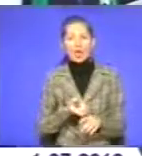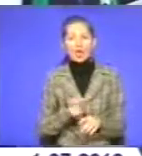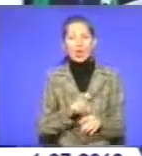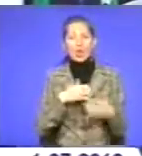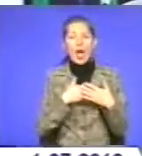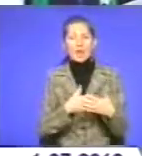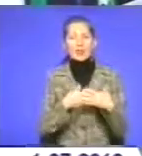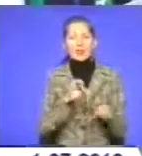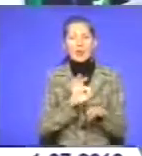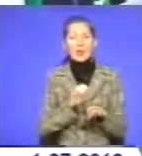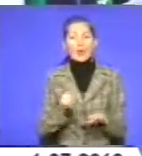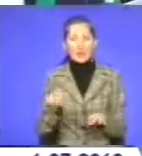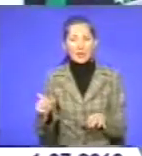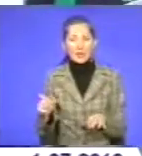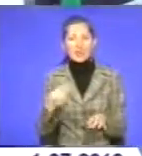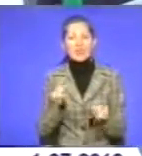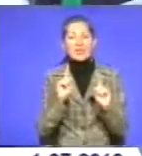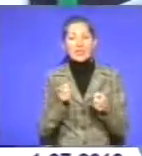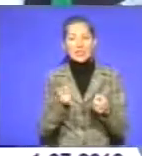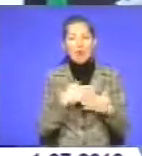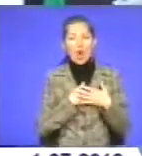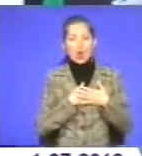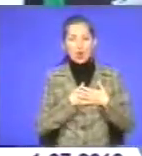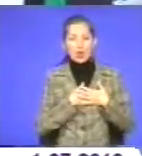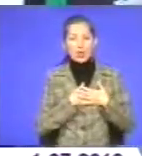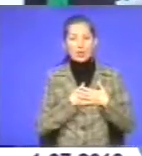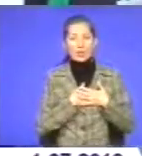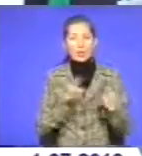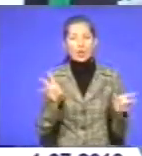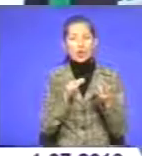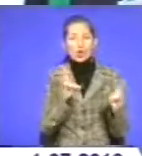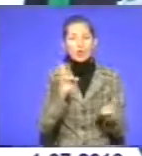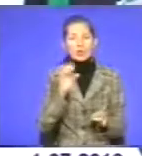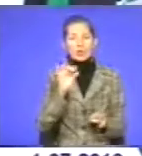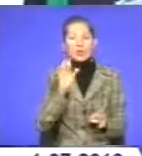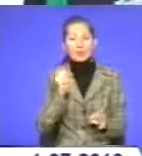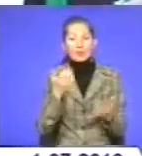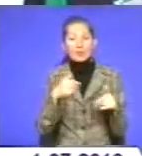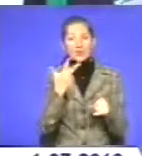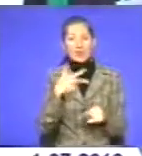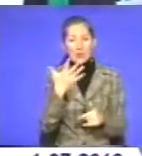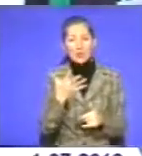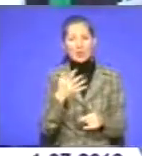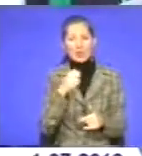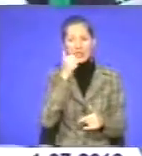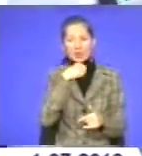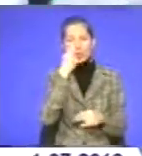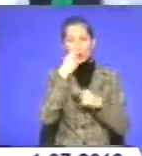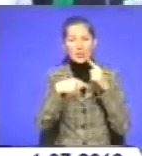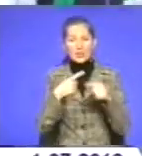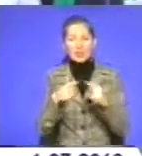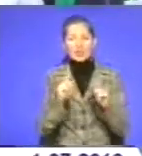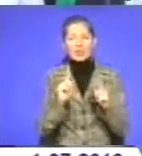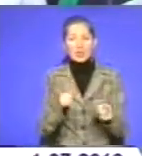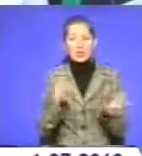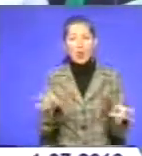активні вболівальники, вони дійсно люблять клуб «Нива» вже з 35-річною традицією. Це дійсно